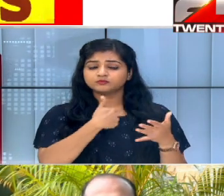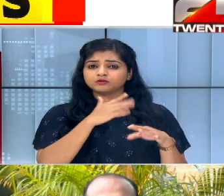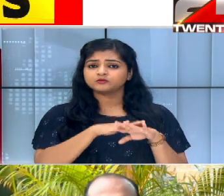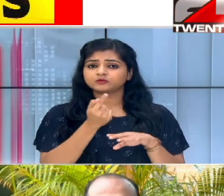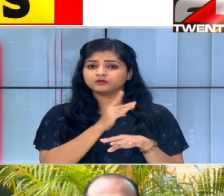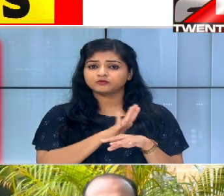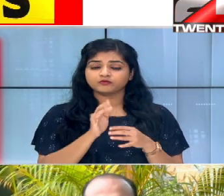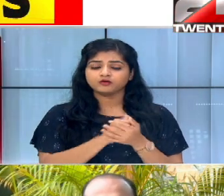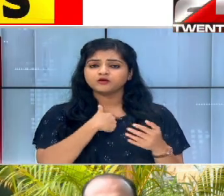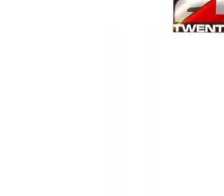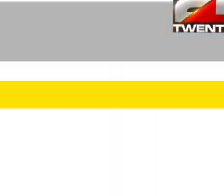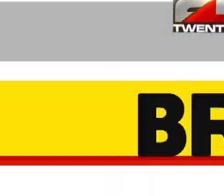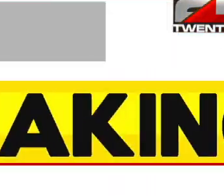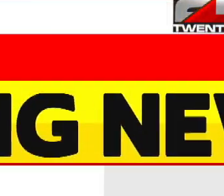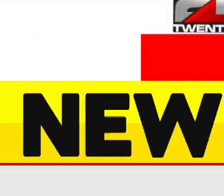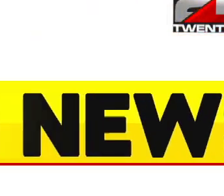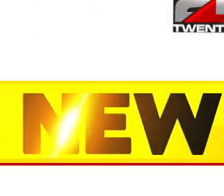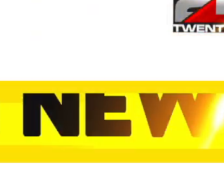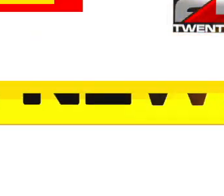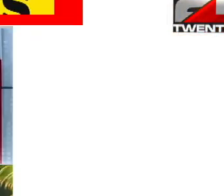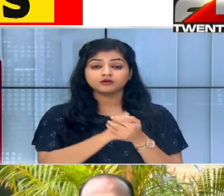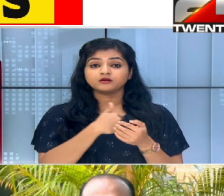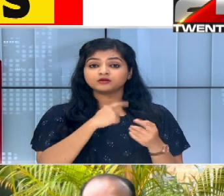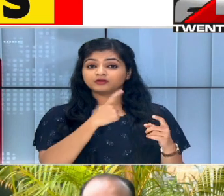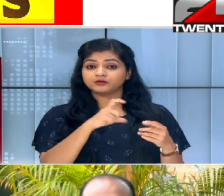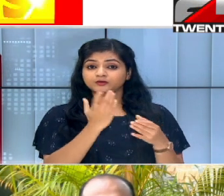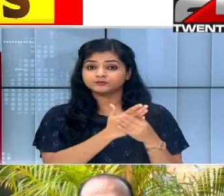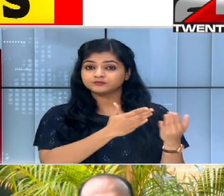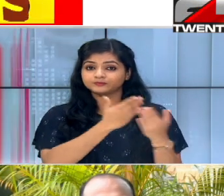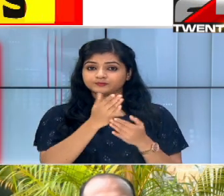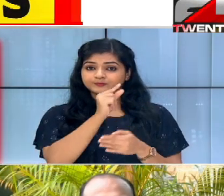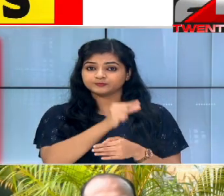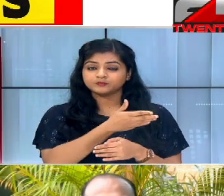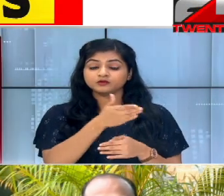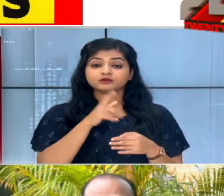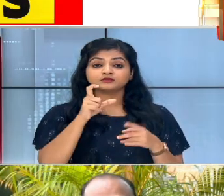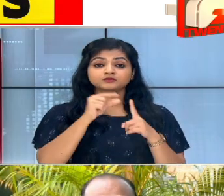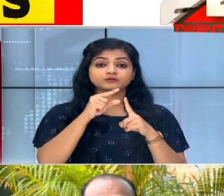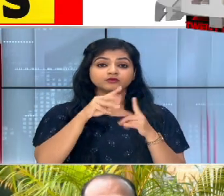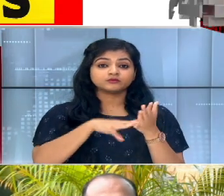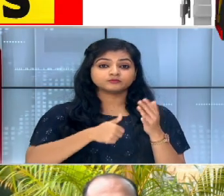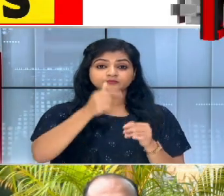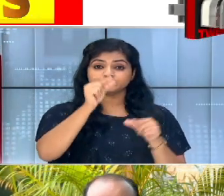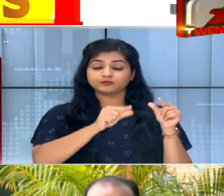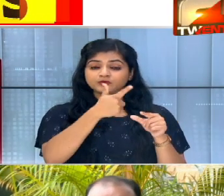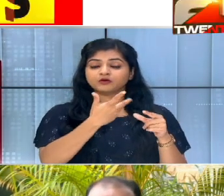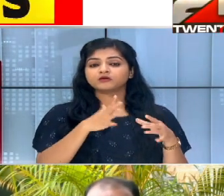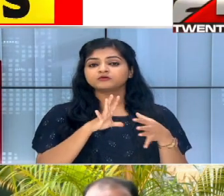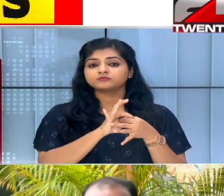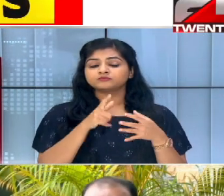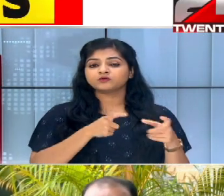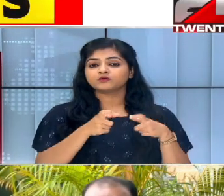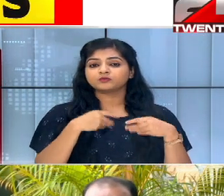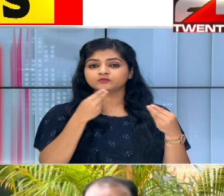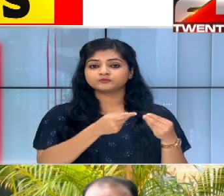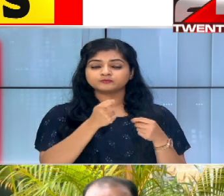വന്നു എന്ന് പരിശോധിച്ചപ്പോൾ മനസ്സിലായത് ഈ പരാതിക്കാർ, അനൂപ് ഉൾപ്പെടെയുള്ള പരാതിക്കാർ സി പി ഐ എം നേതാക്കളുടെ കയ്യിലെ പാവകളാണ് എന്നുകൂടി തനിക്ക് മനസ്സിലായി